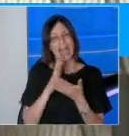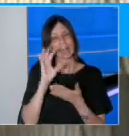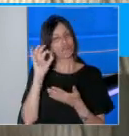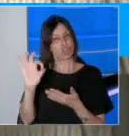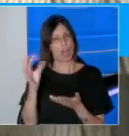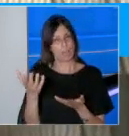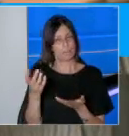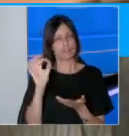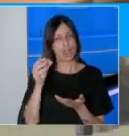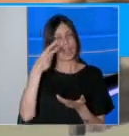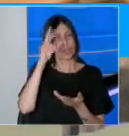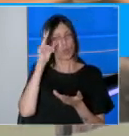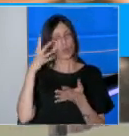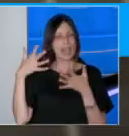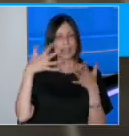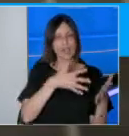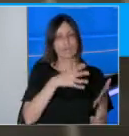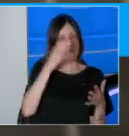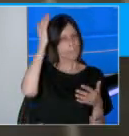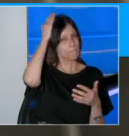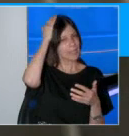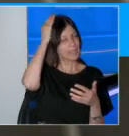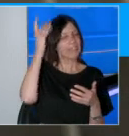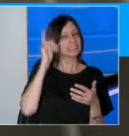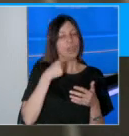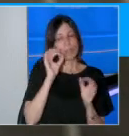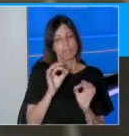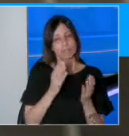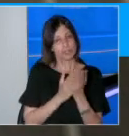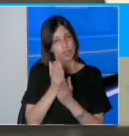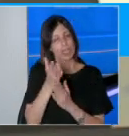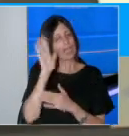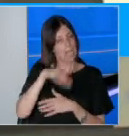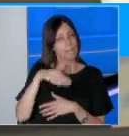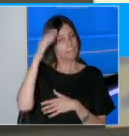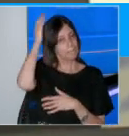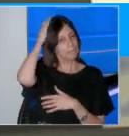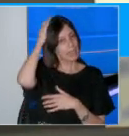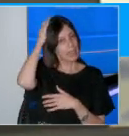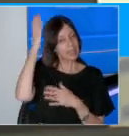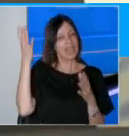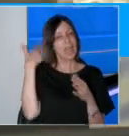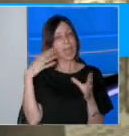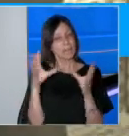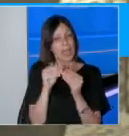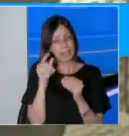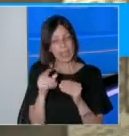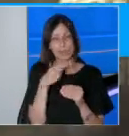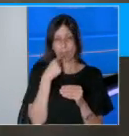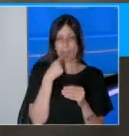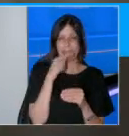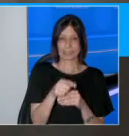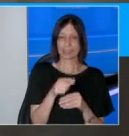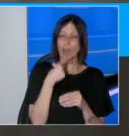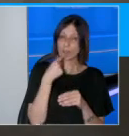של הליכוד, לתקוף את בנט. אבל צריך לומר, ביושר, גם אם בנט היה איתכם, הוא אמר את זה, הוא